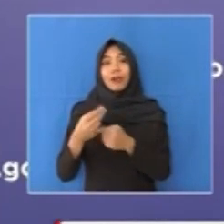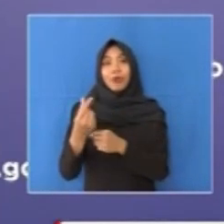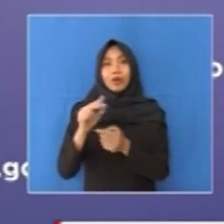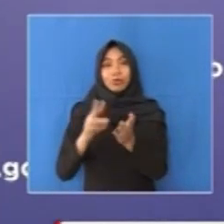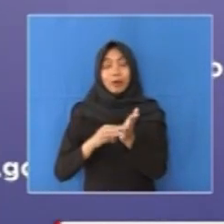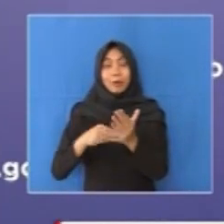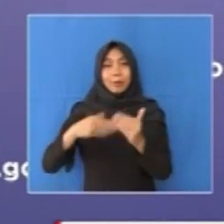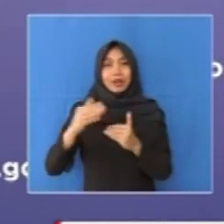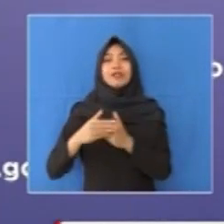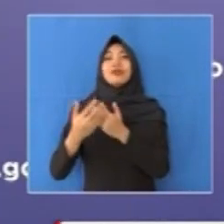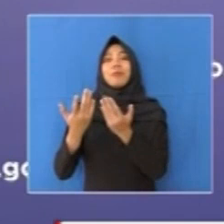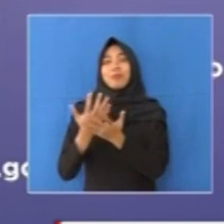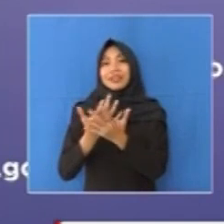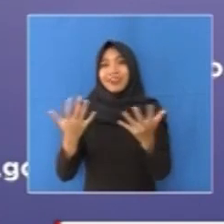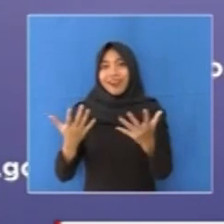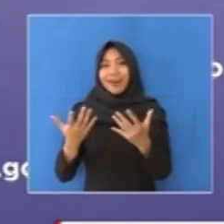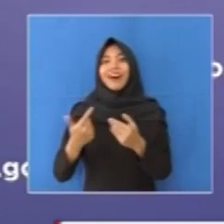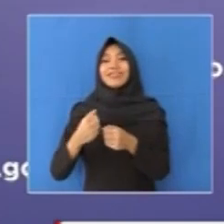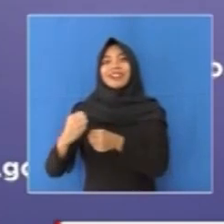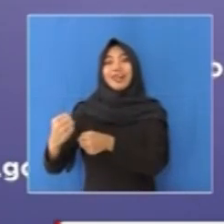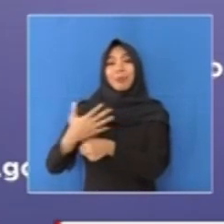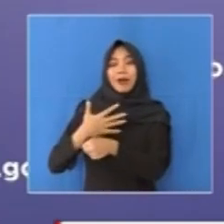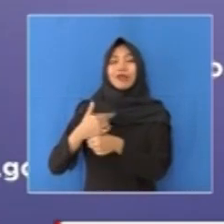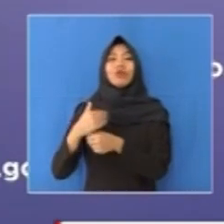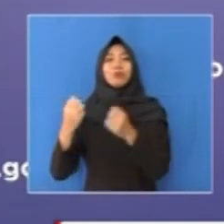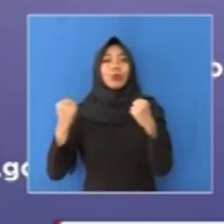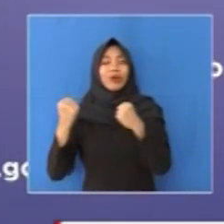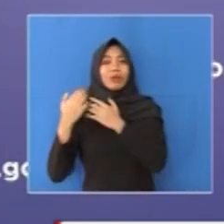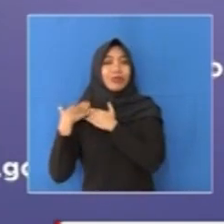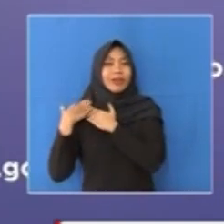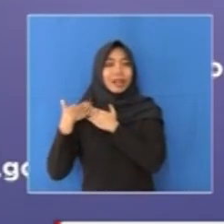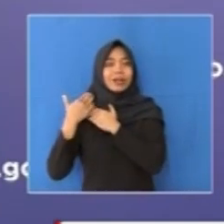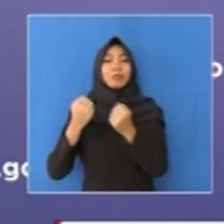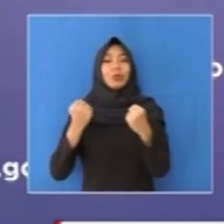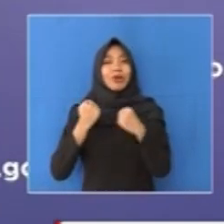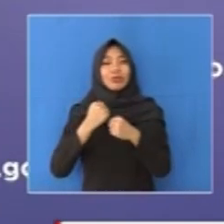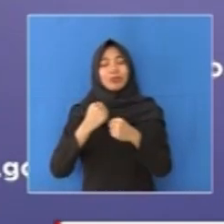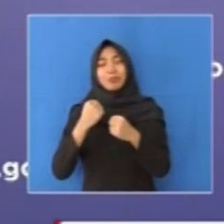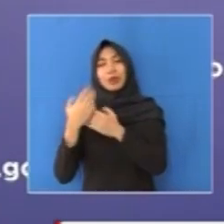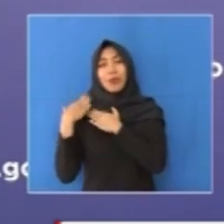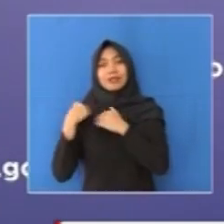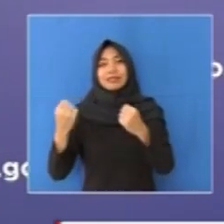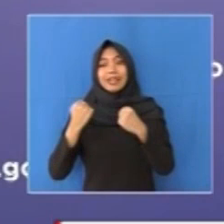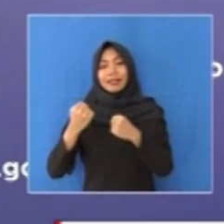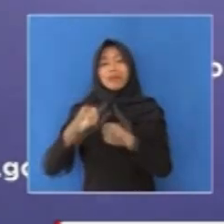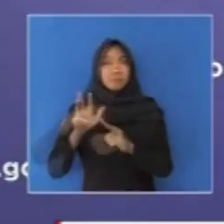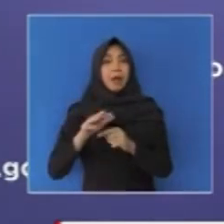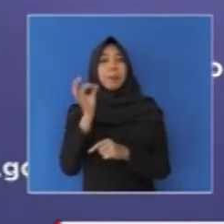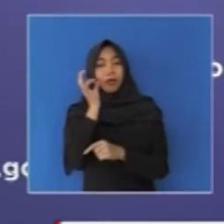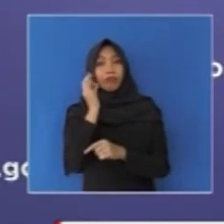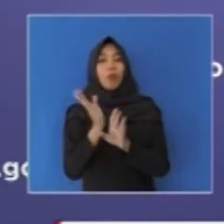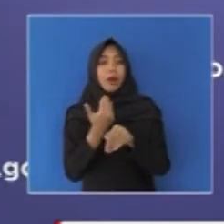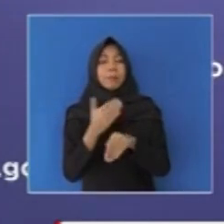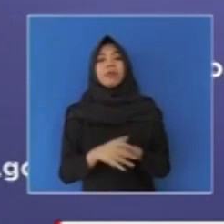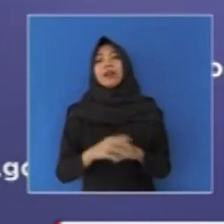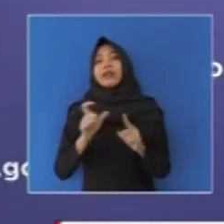seluruh masyarakat yang terdampak dari penyakit ini bisa kita bantu dan bisa bekerja dengan lebih baik. Update